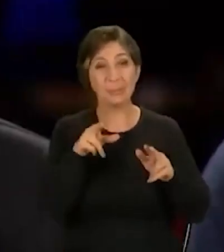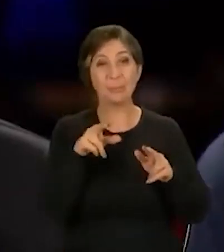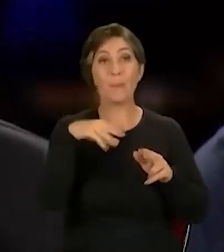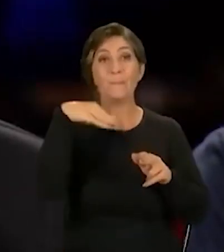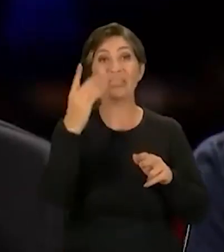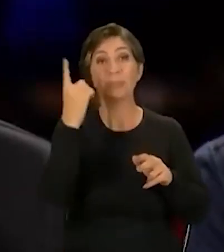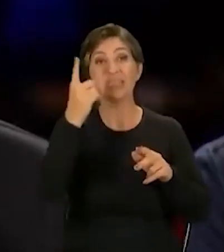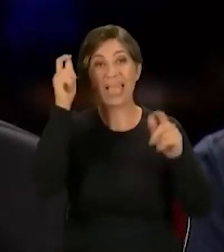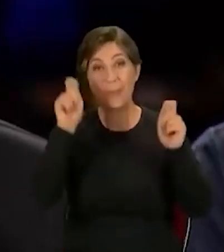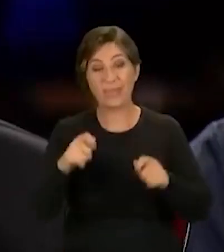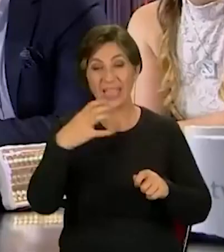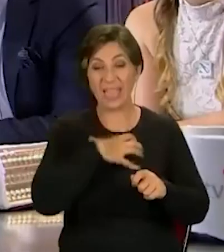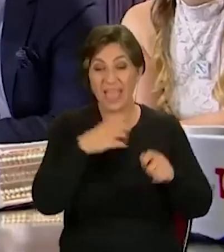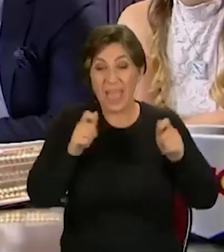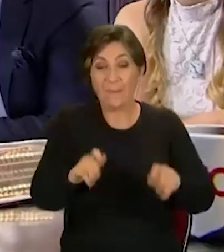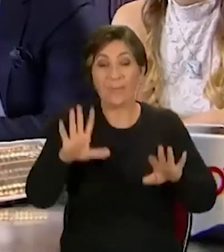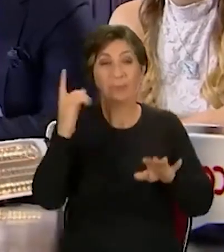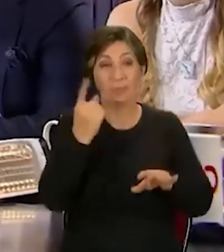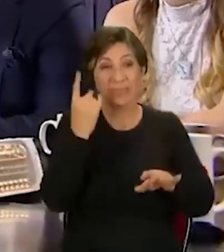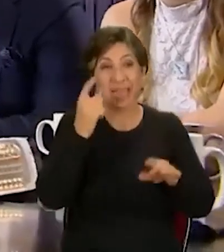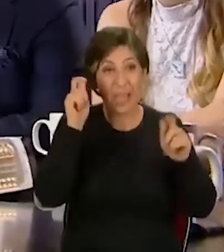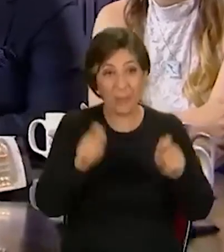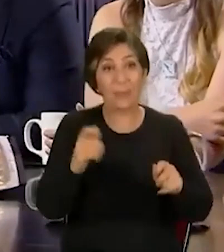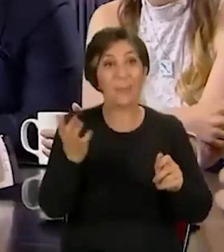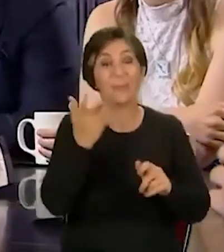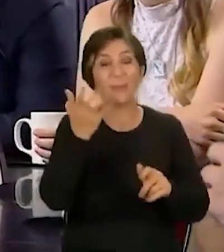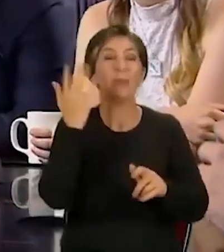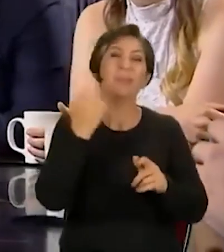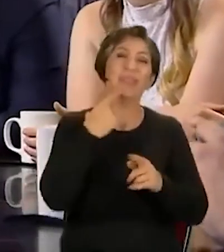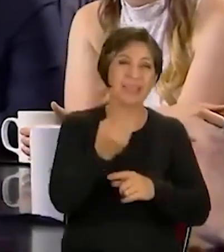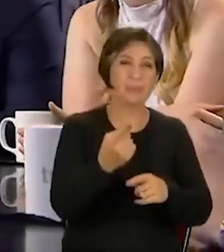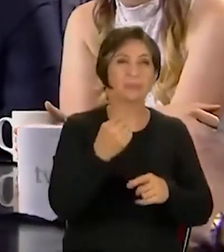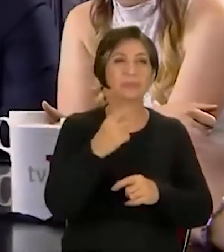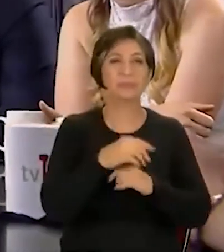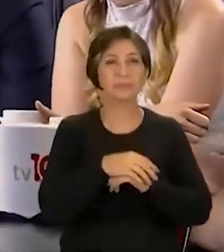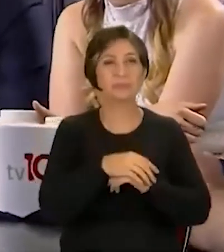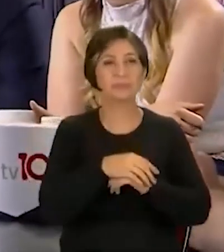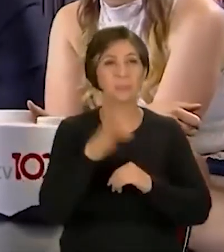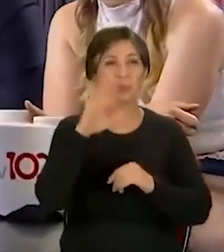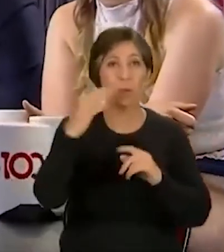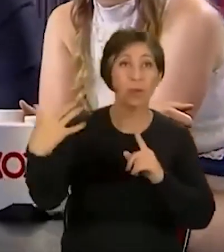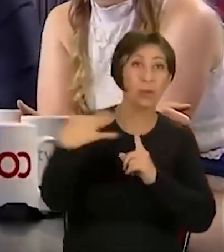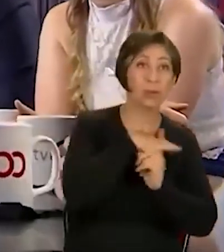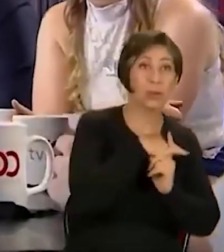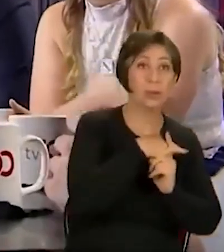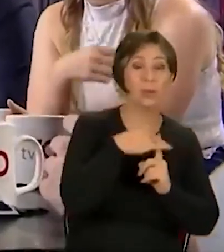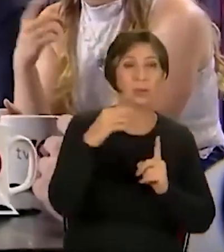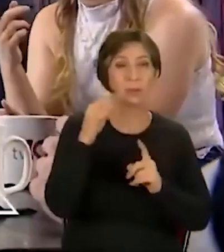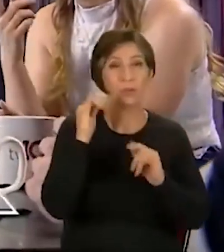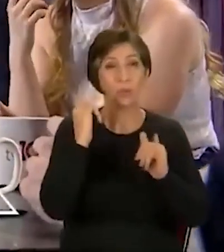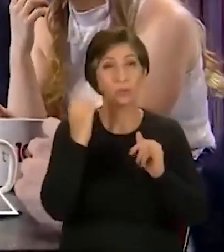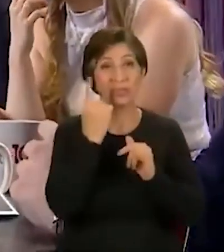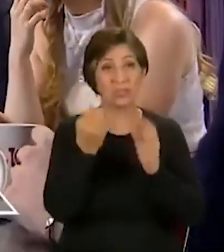Başka birisinin yaptığı, kendi yapmadığın bir şeyi yaparak bilmem ne filan gibilerden bir şeye benzettim ve çok ağır bir sonuç